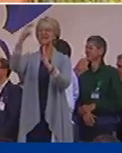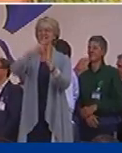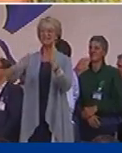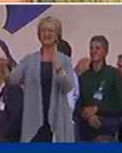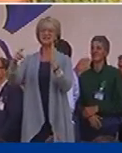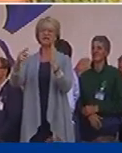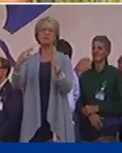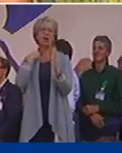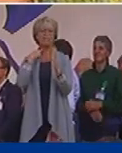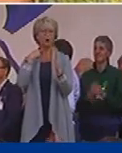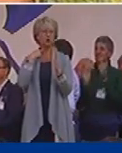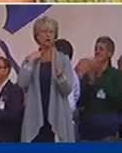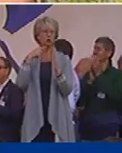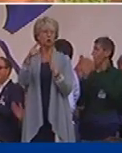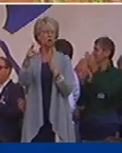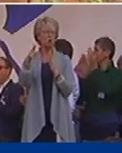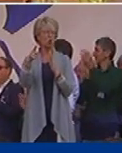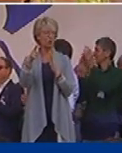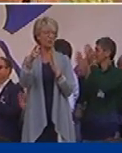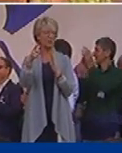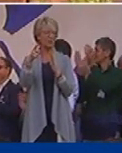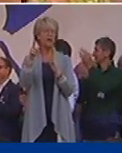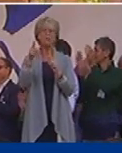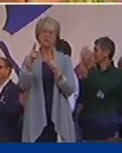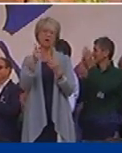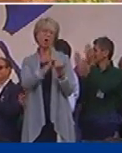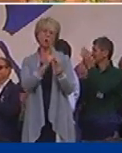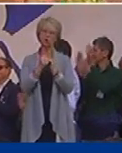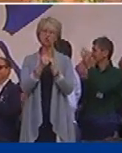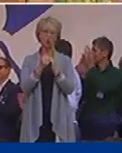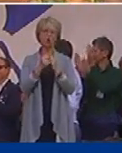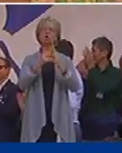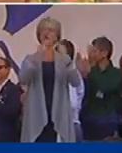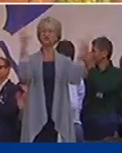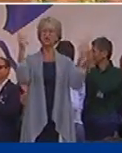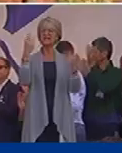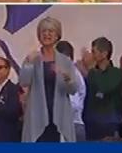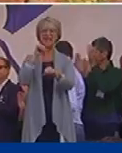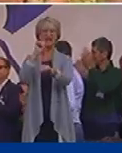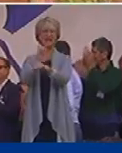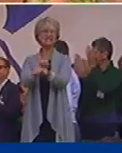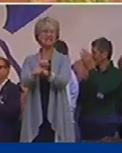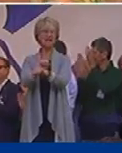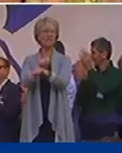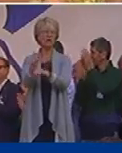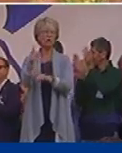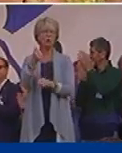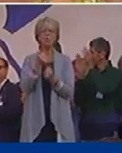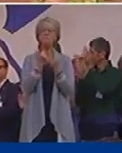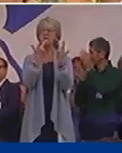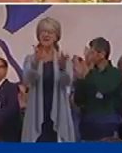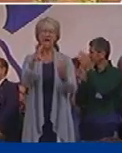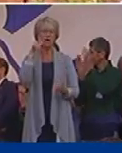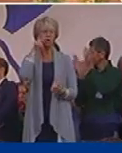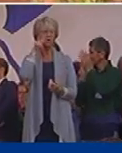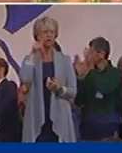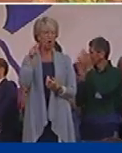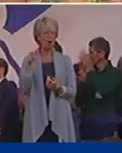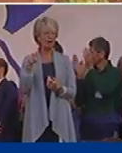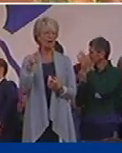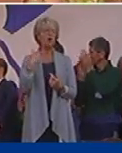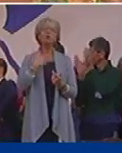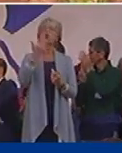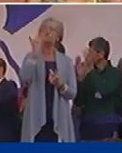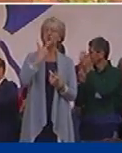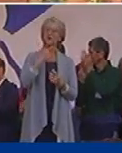prostituzione che è uno sconcio a cielo aperto. che tiene in schiavitù migliaia di donne e noi